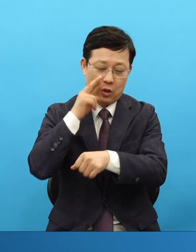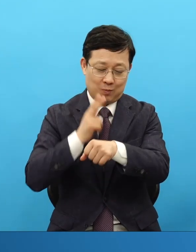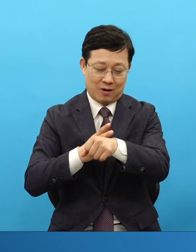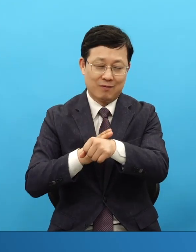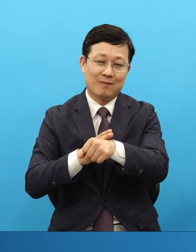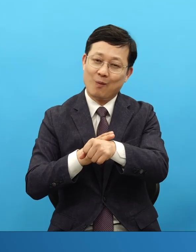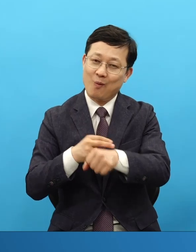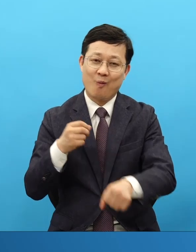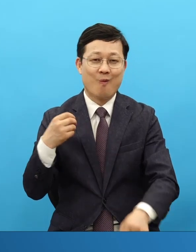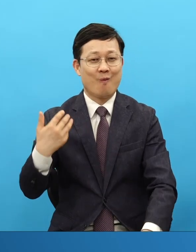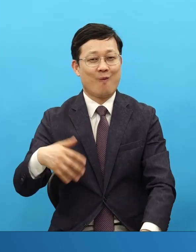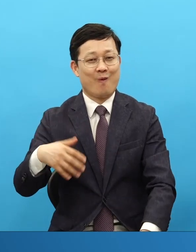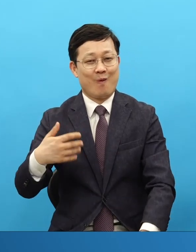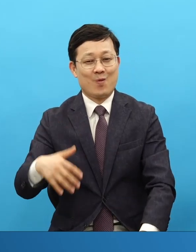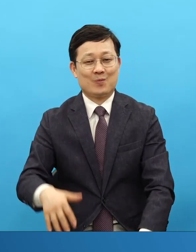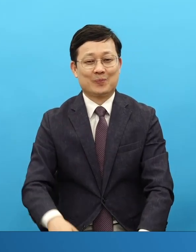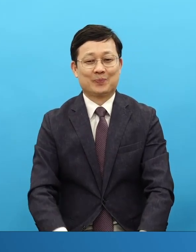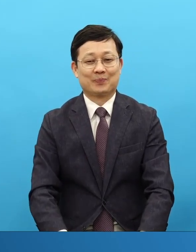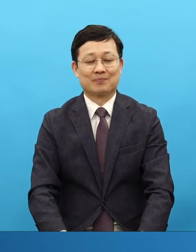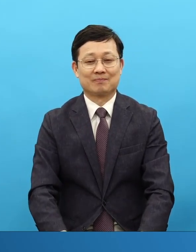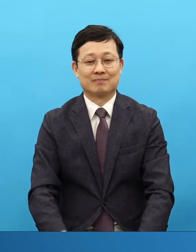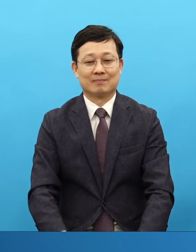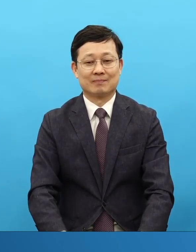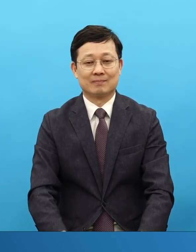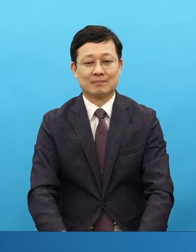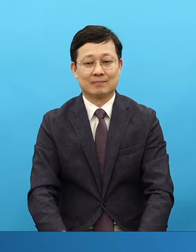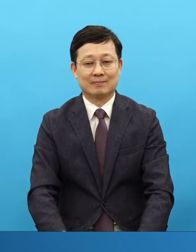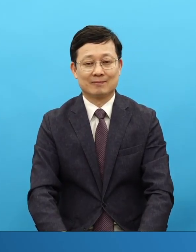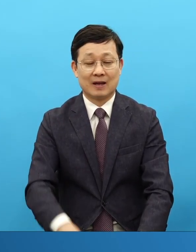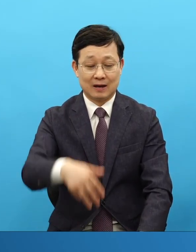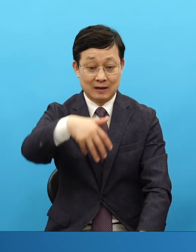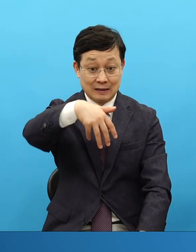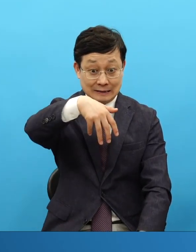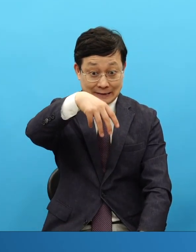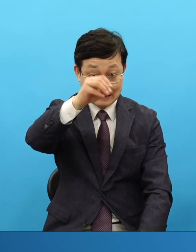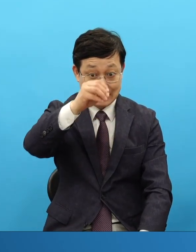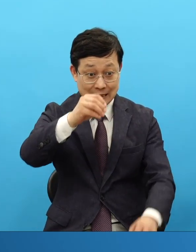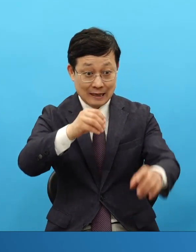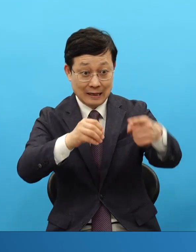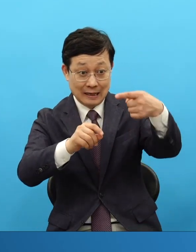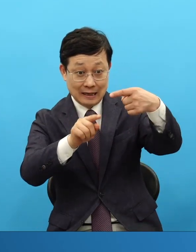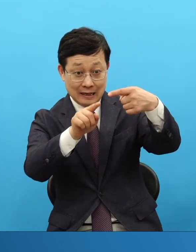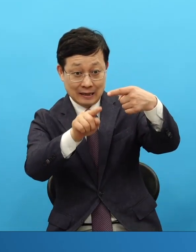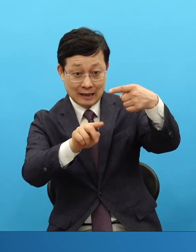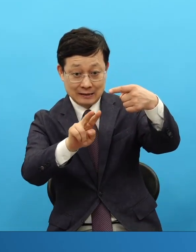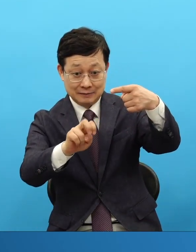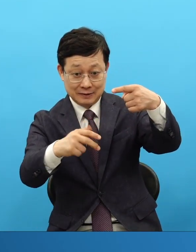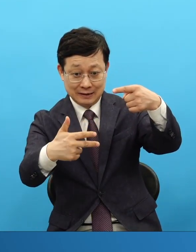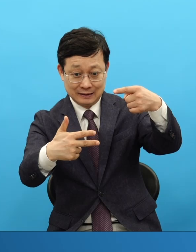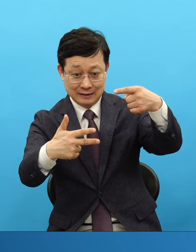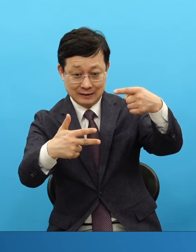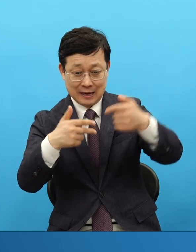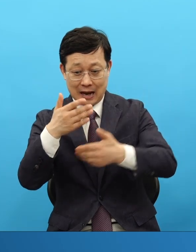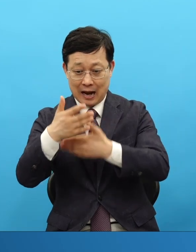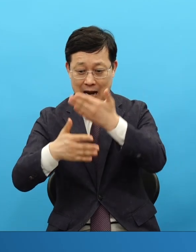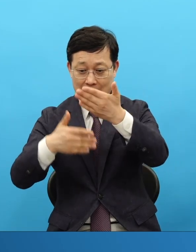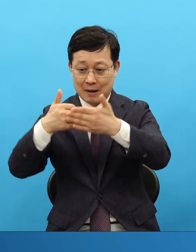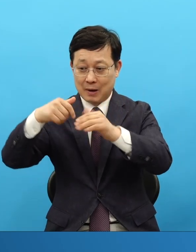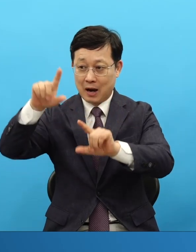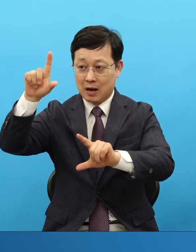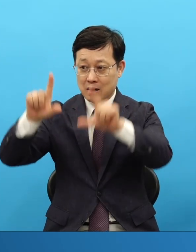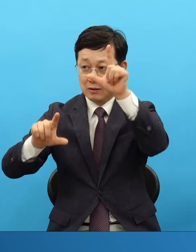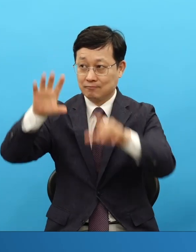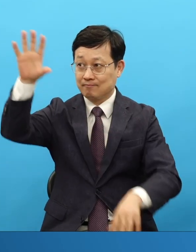회복하는 겁니다. So we must restore the original things. 하나님의 형상대로 우리를 창조하시고요. God created